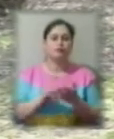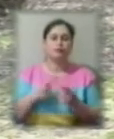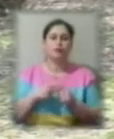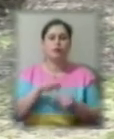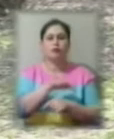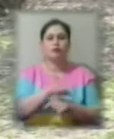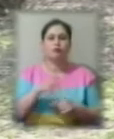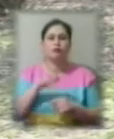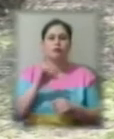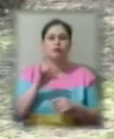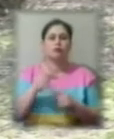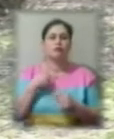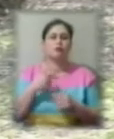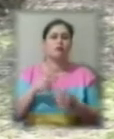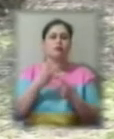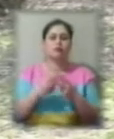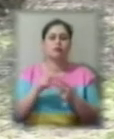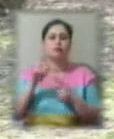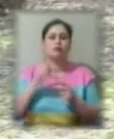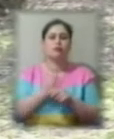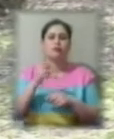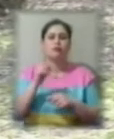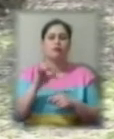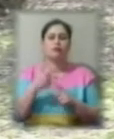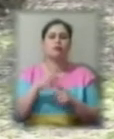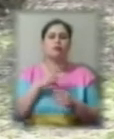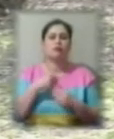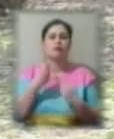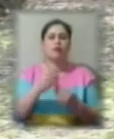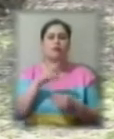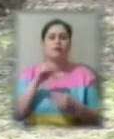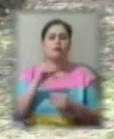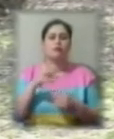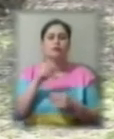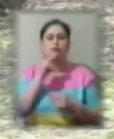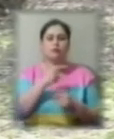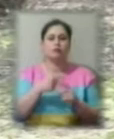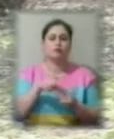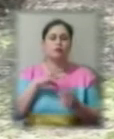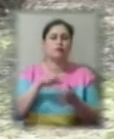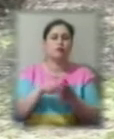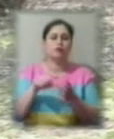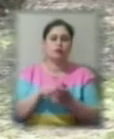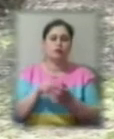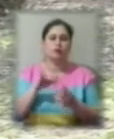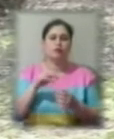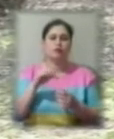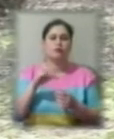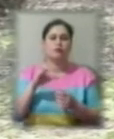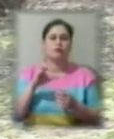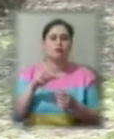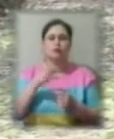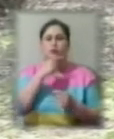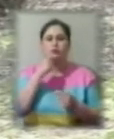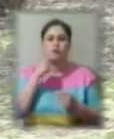заарештований, відправлений в Владикавказ, де мені було пред'явлено звинувачення в тому, що нібито приймав участь у чеченсько-російській війні